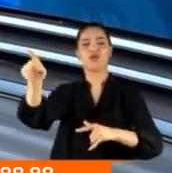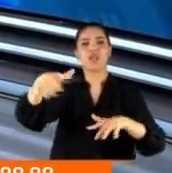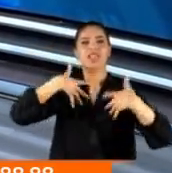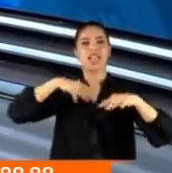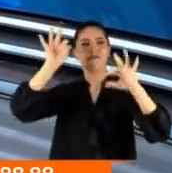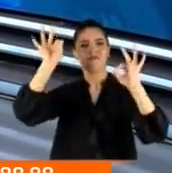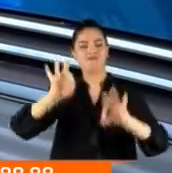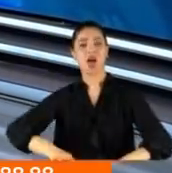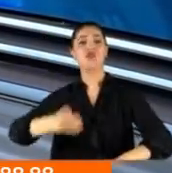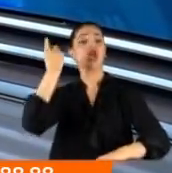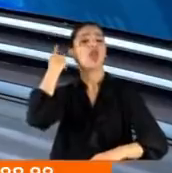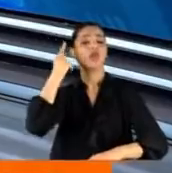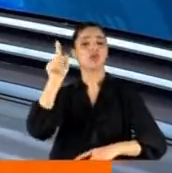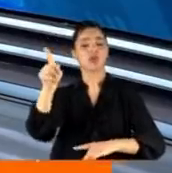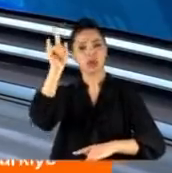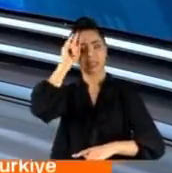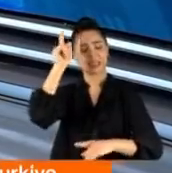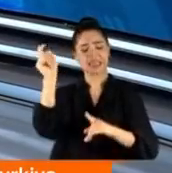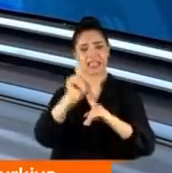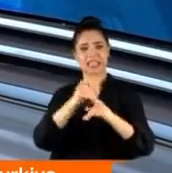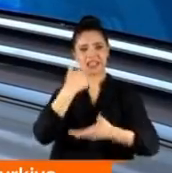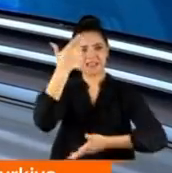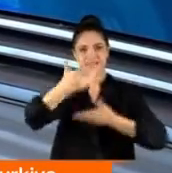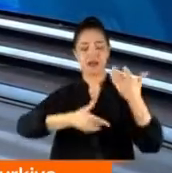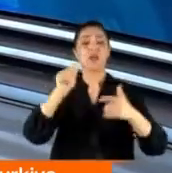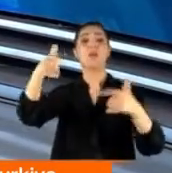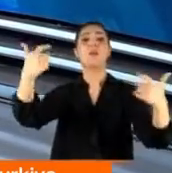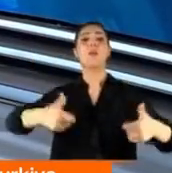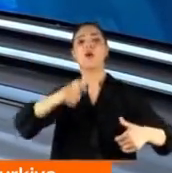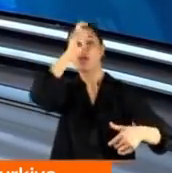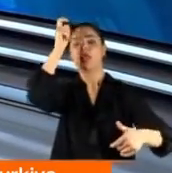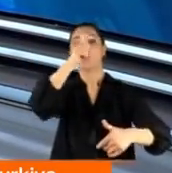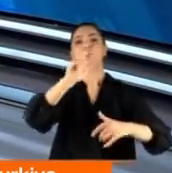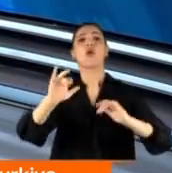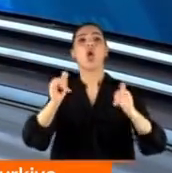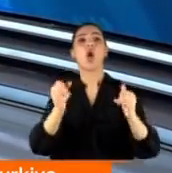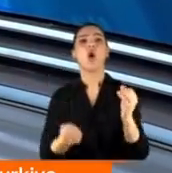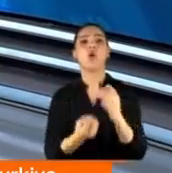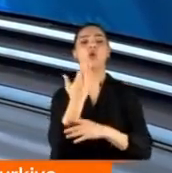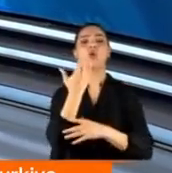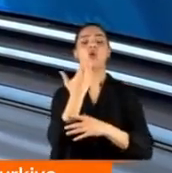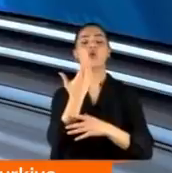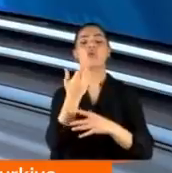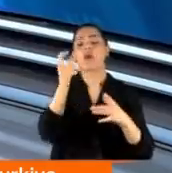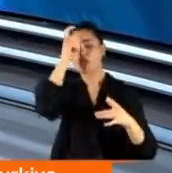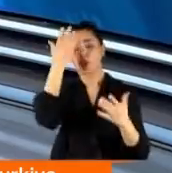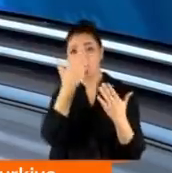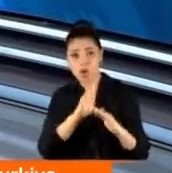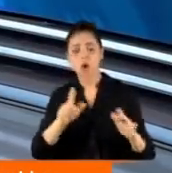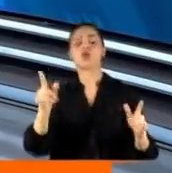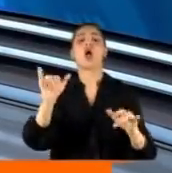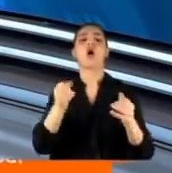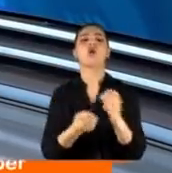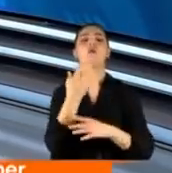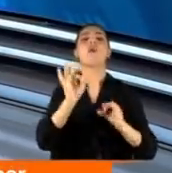tedirgin etmeye başladı. Dün kıskançlık krizi diye vermiştik. Bölgede Türkiye'siz oyun kurmanın mümkün olmadığını daha net bir ifadeyle